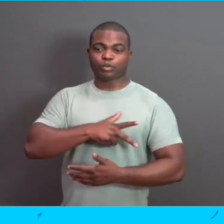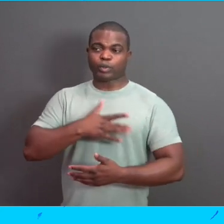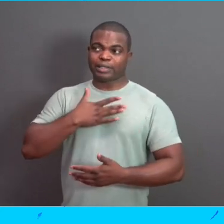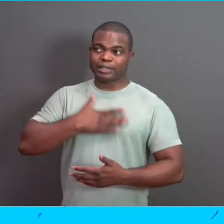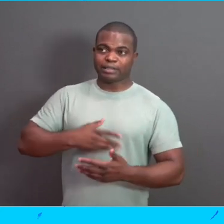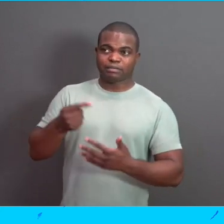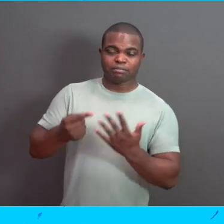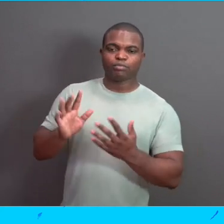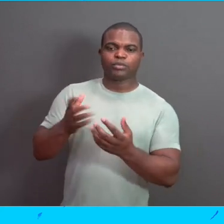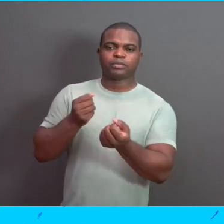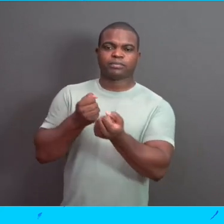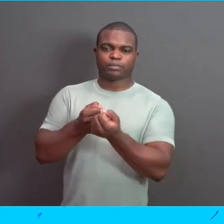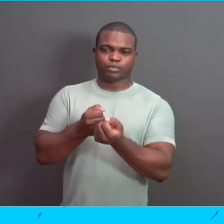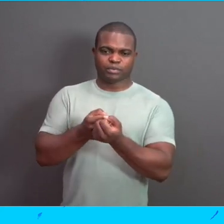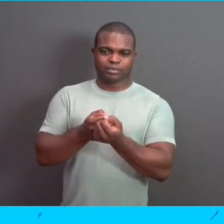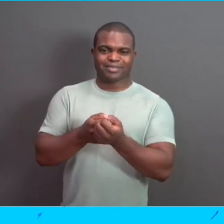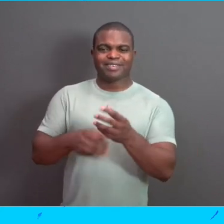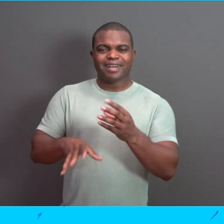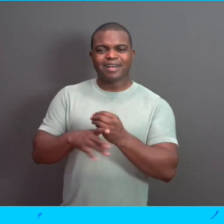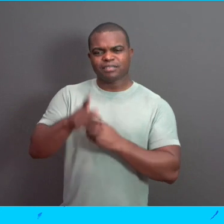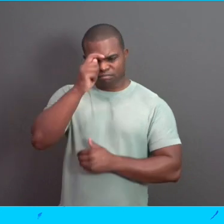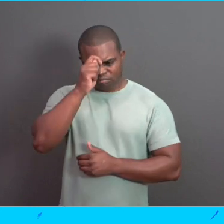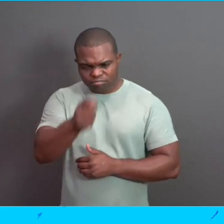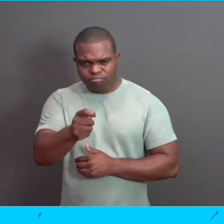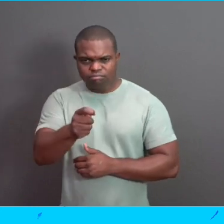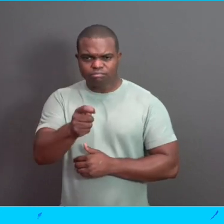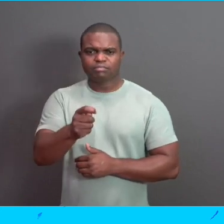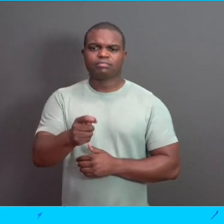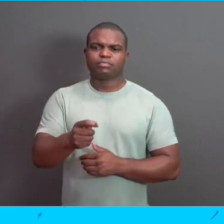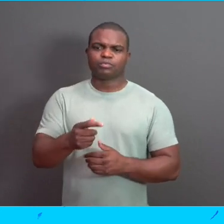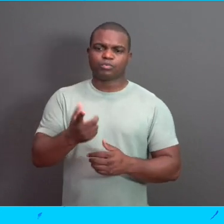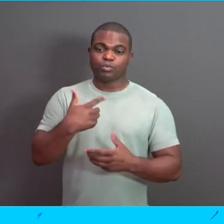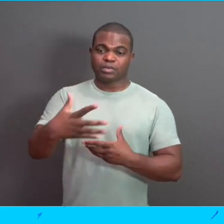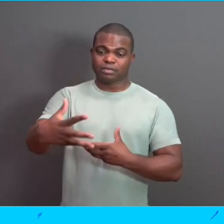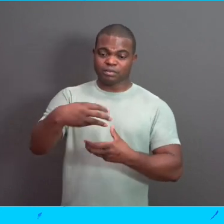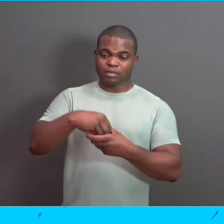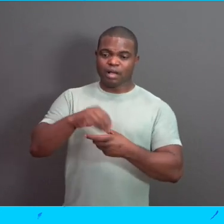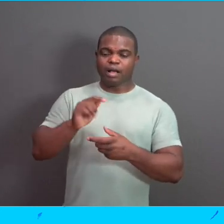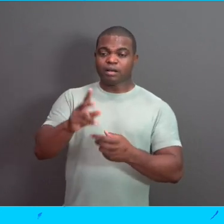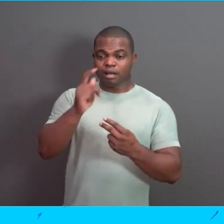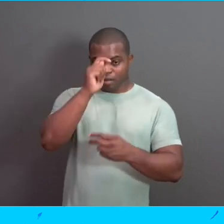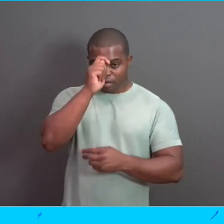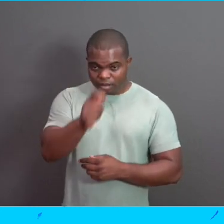pour activer leur agence, leur potentiel.